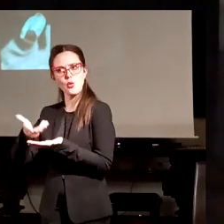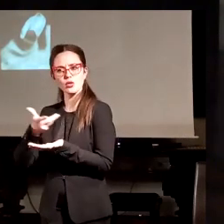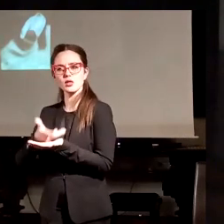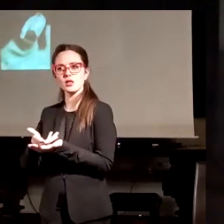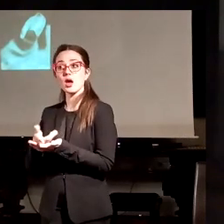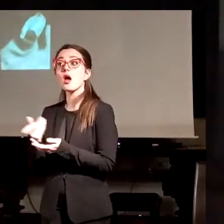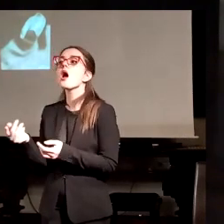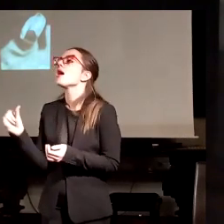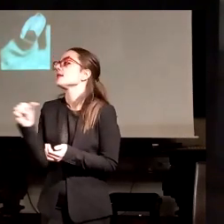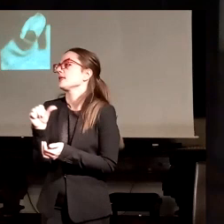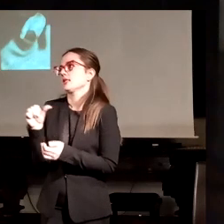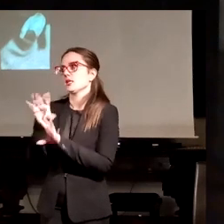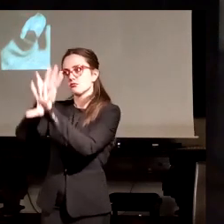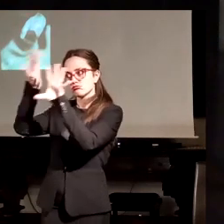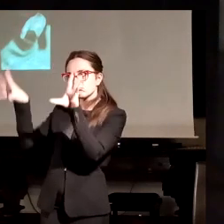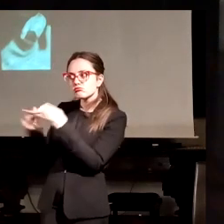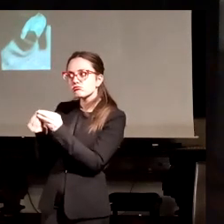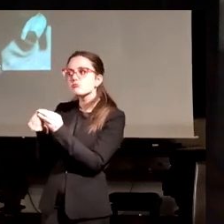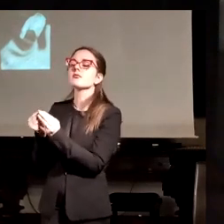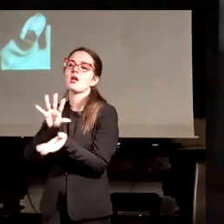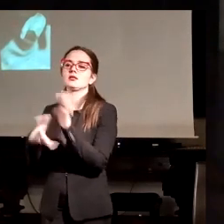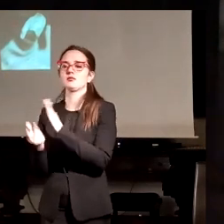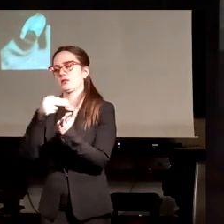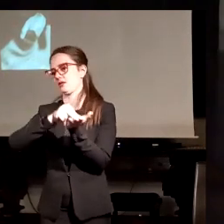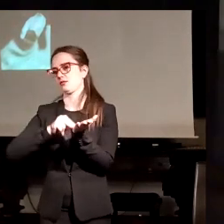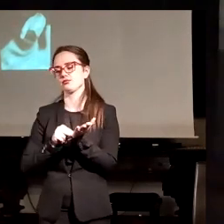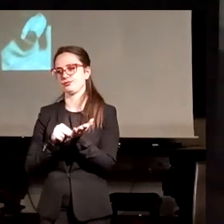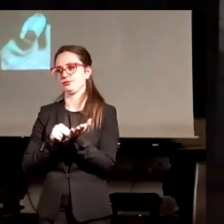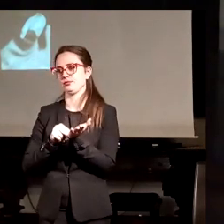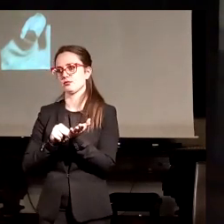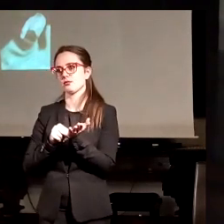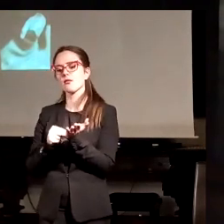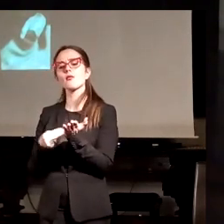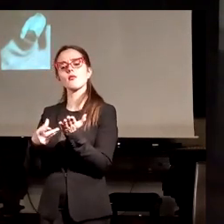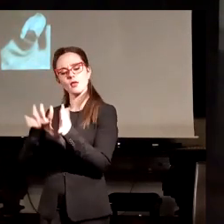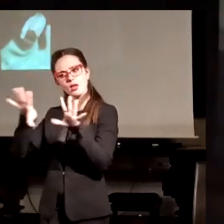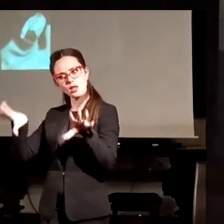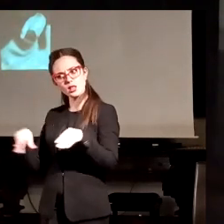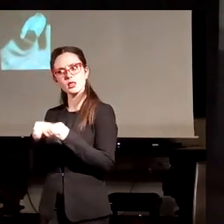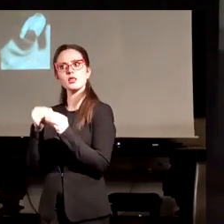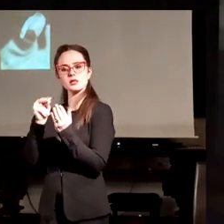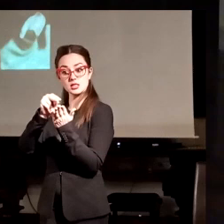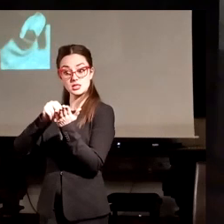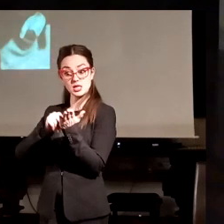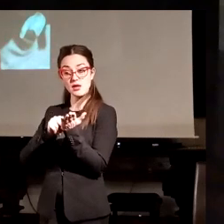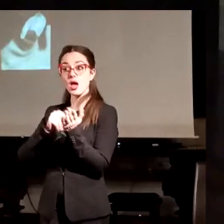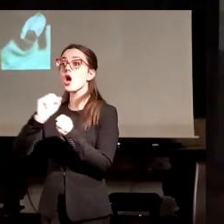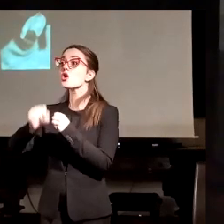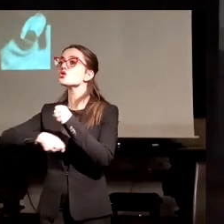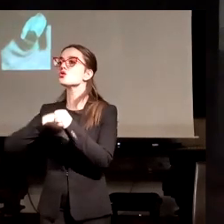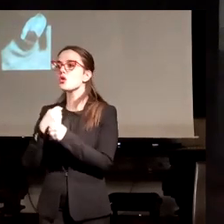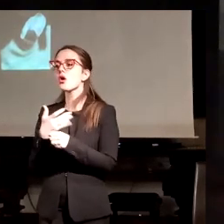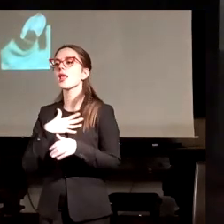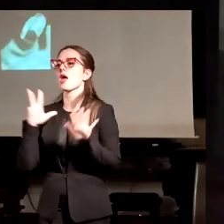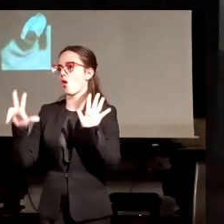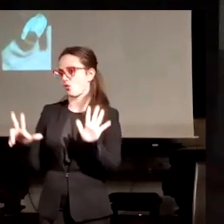comincia a scrivere appena impara a scrivere cioè nel senso che scrive storie dall'età di 8 anni